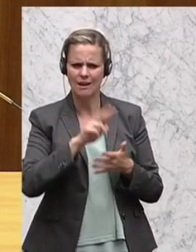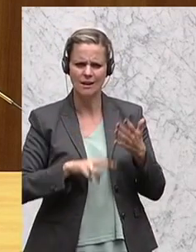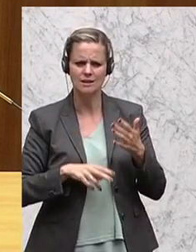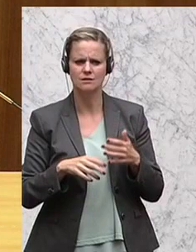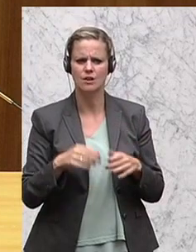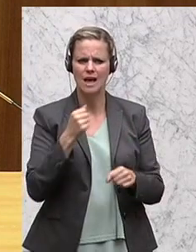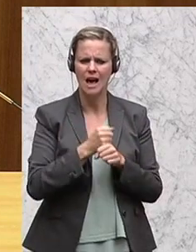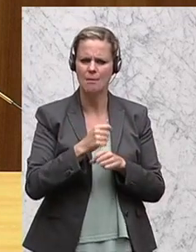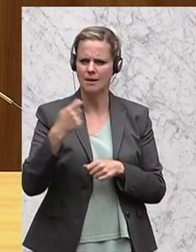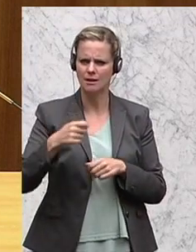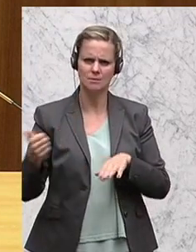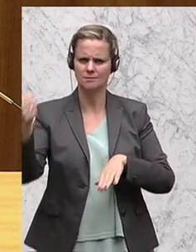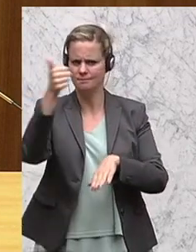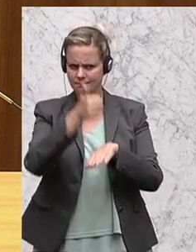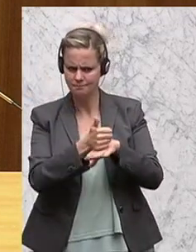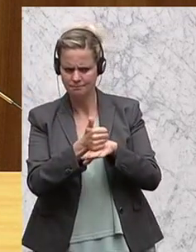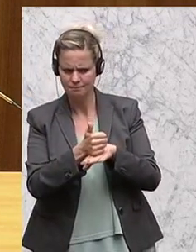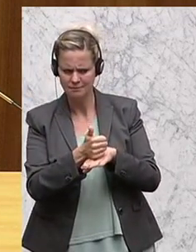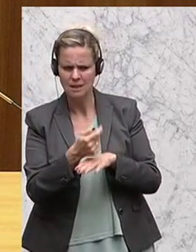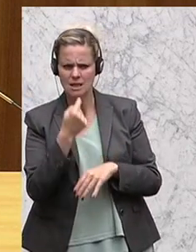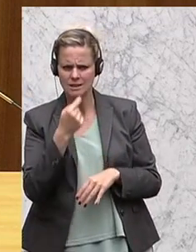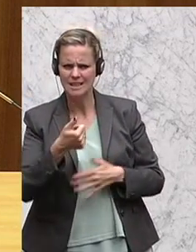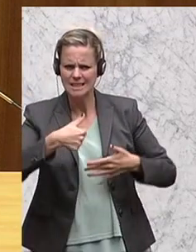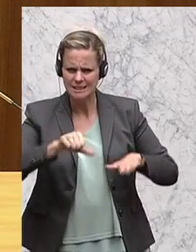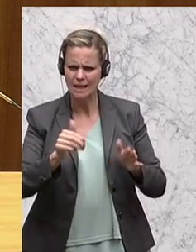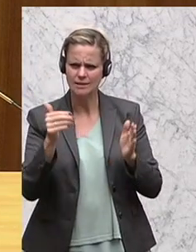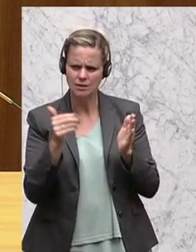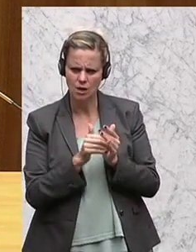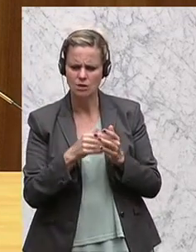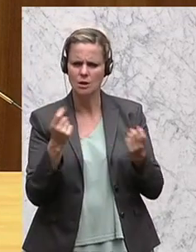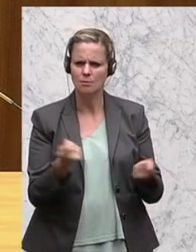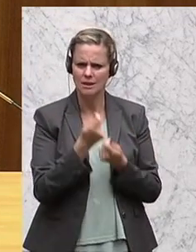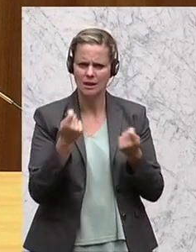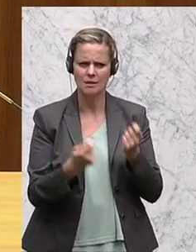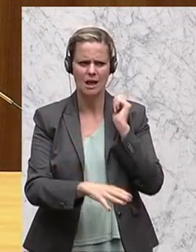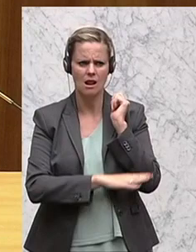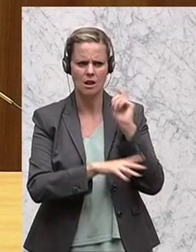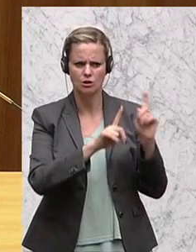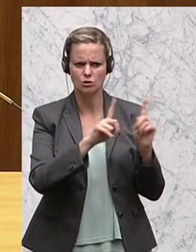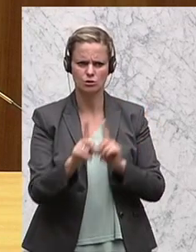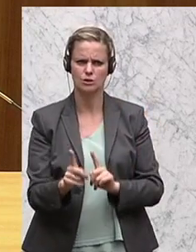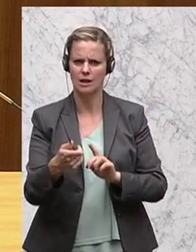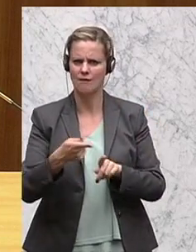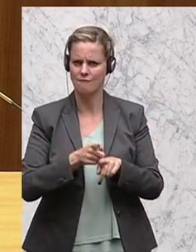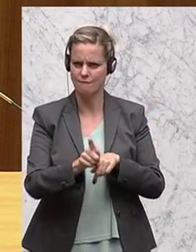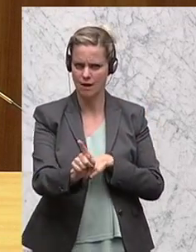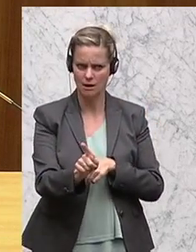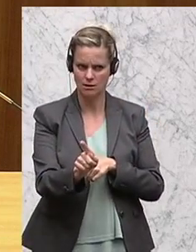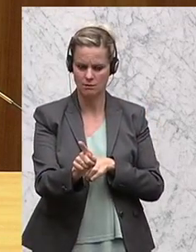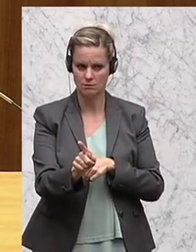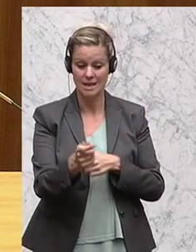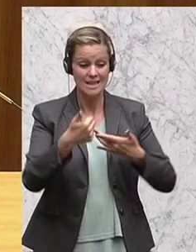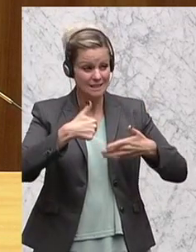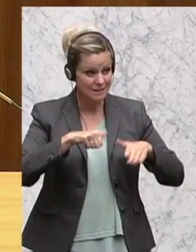Mai? Der beklagt, dass 16.000 betriebliche Lehrstellen fehlen. Und in Anbetracht dieser Tatsache,